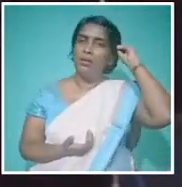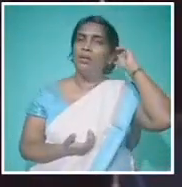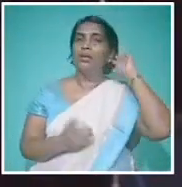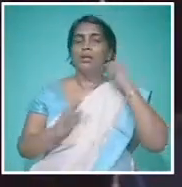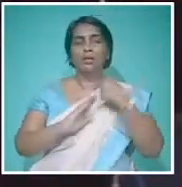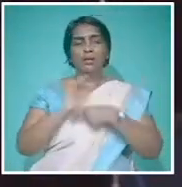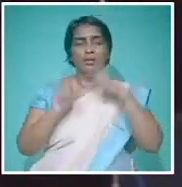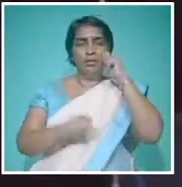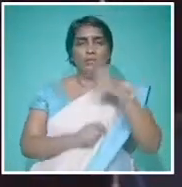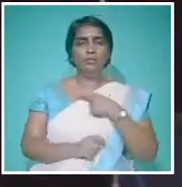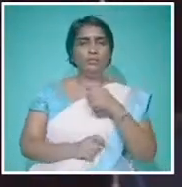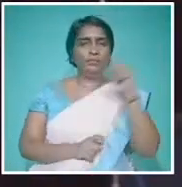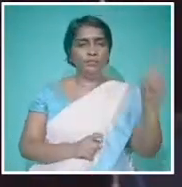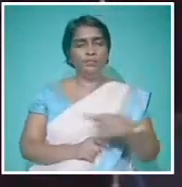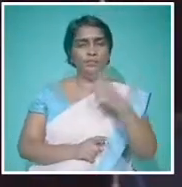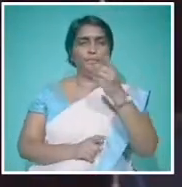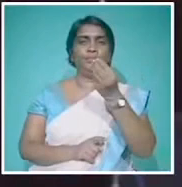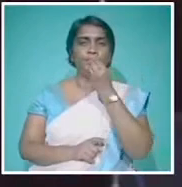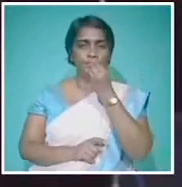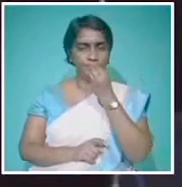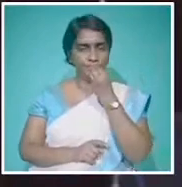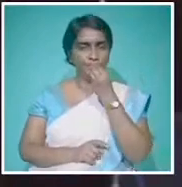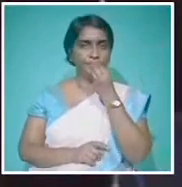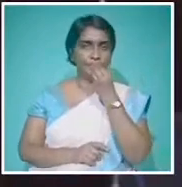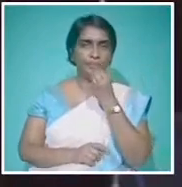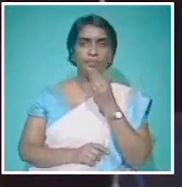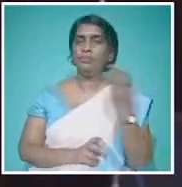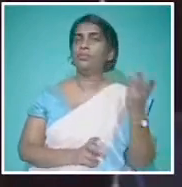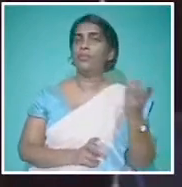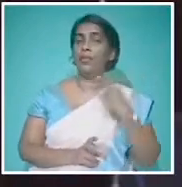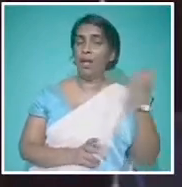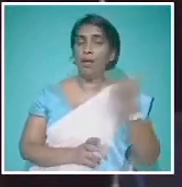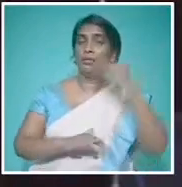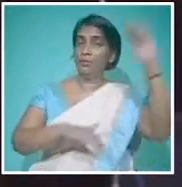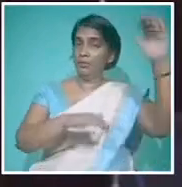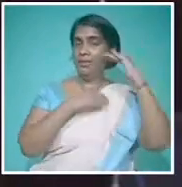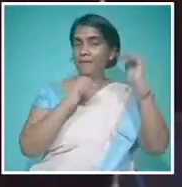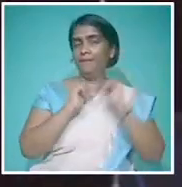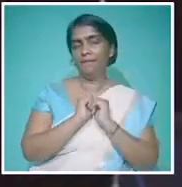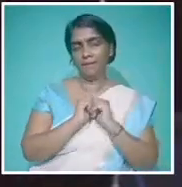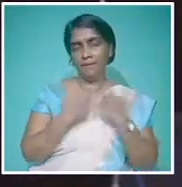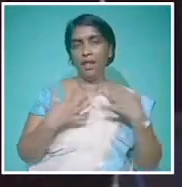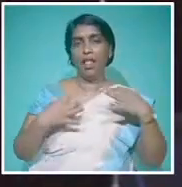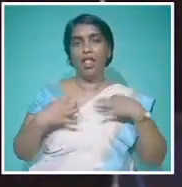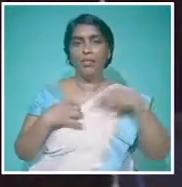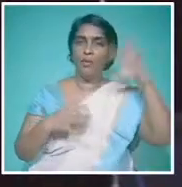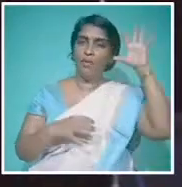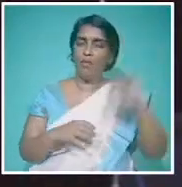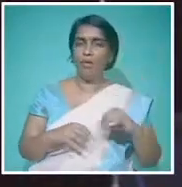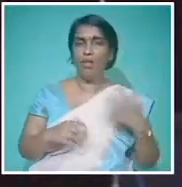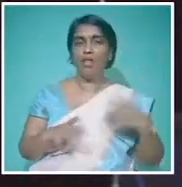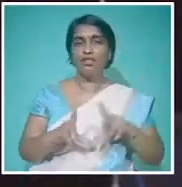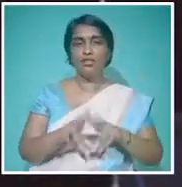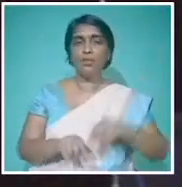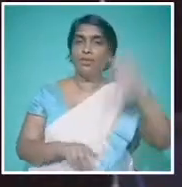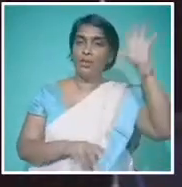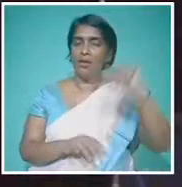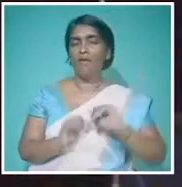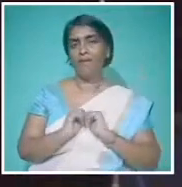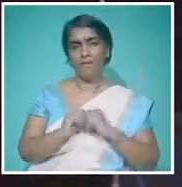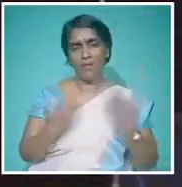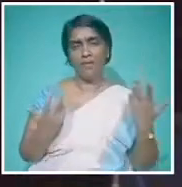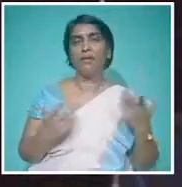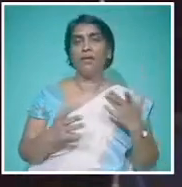මිනිස්සු එක වේලක් කාලා නම් ඉන්නේ අමුතුවෙන් ආනයනික දේවල් ගේන්න ඕන වෙන්නේ නැහනේ ඇඳුම් පිට රටින් සපත්තු පිට රටින් ඕන වෙන්නේ